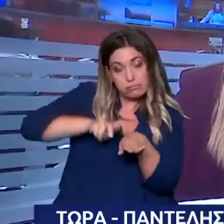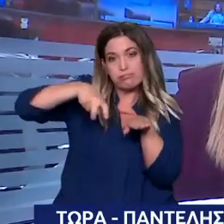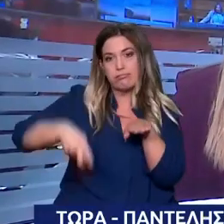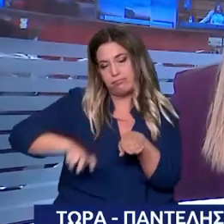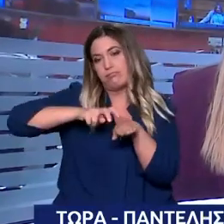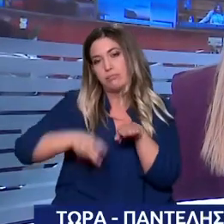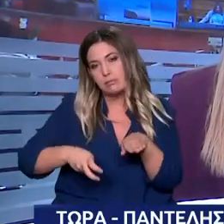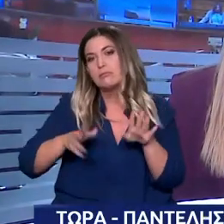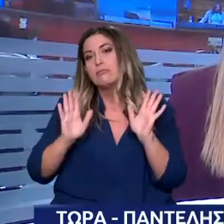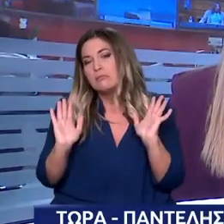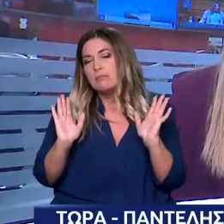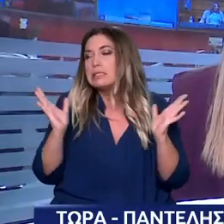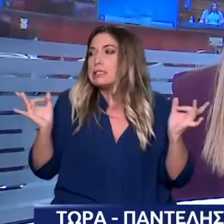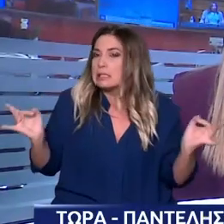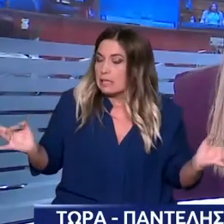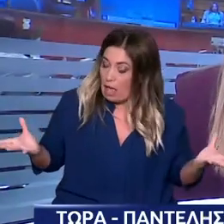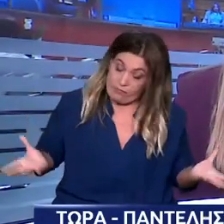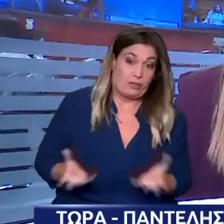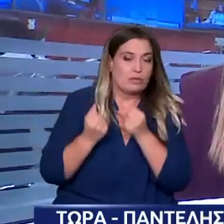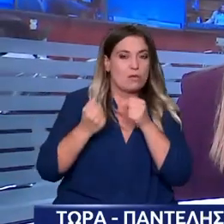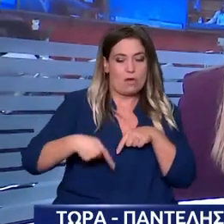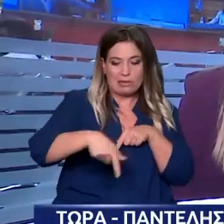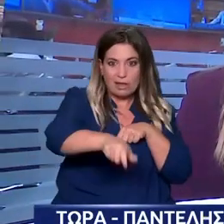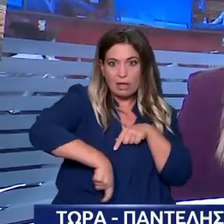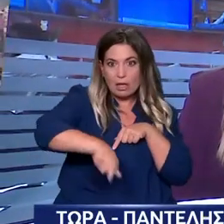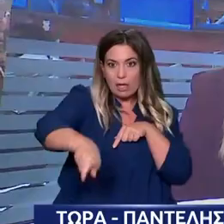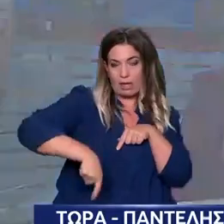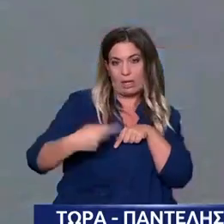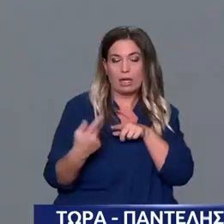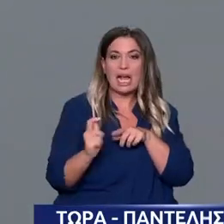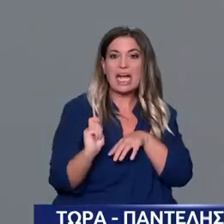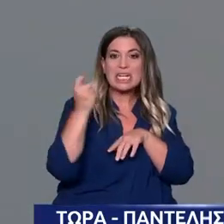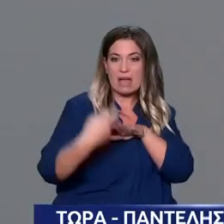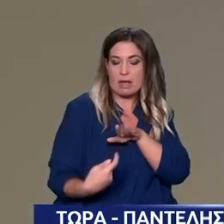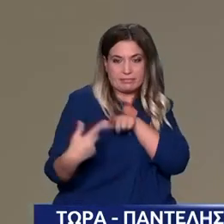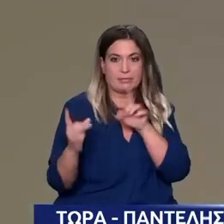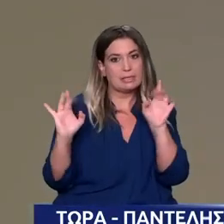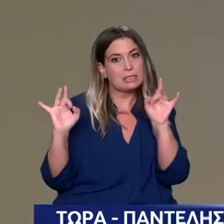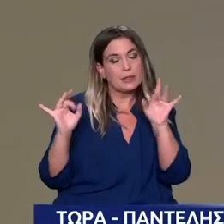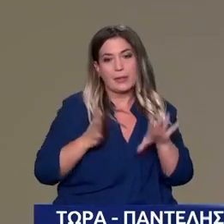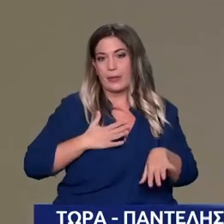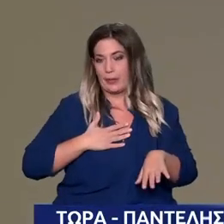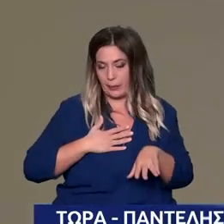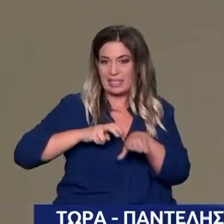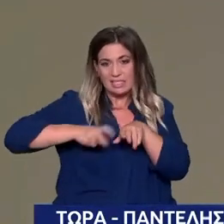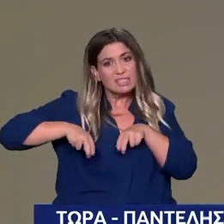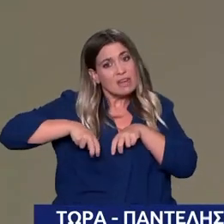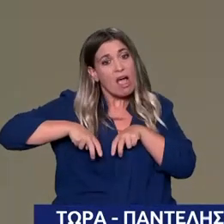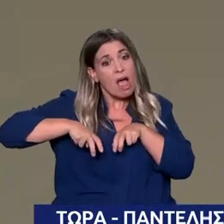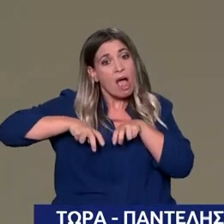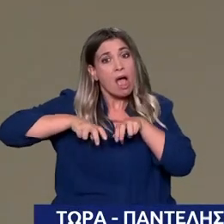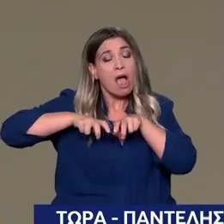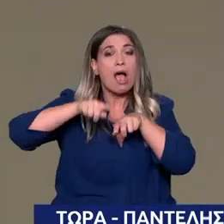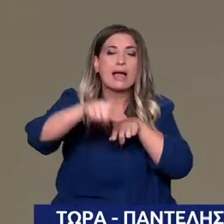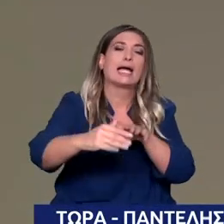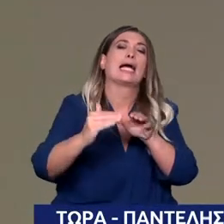δεν υπήρχε ρεύμα κάτω στις ράγες, μετά το σκεφτήκαμε. Και πήγαμε προς το σταθμό Ειρήνη. Εκεί κατά τις